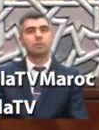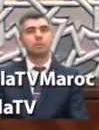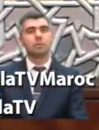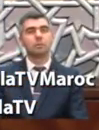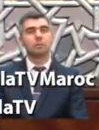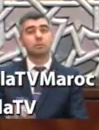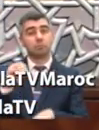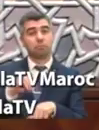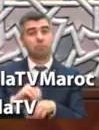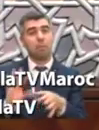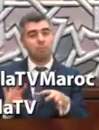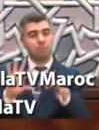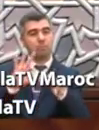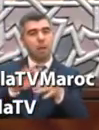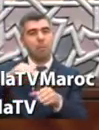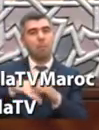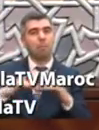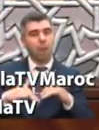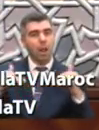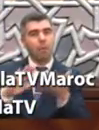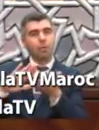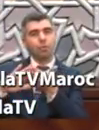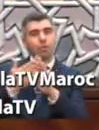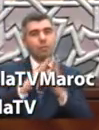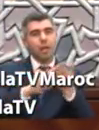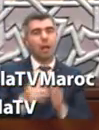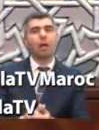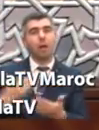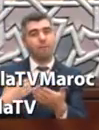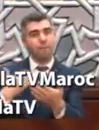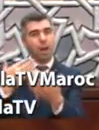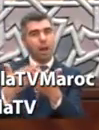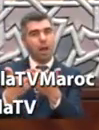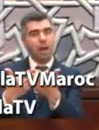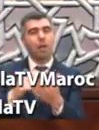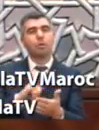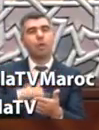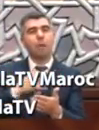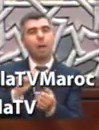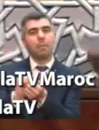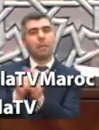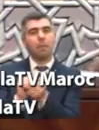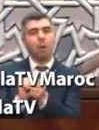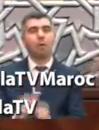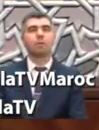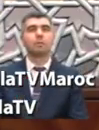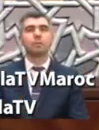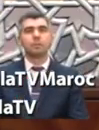القطاع المكلف بالعلاقة مع البرلمان والمجتمع المدني، وأخيراً قطاع الشباب والرياضة.